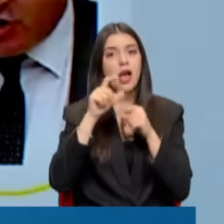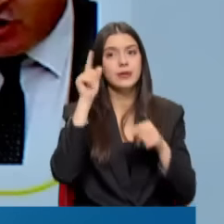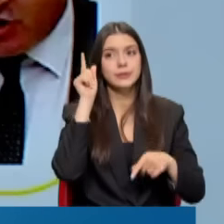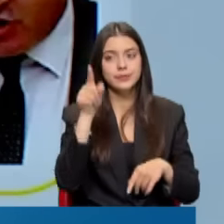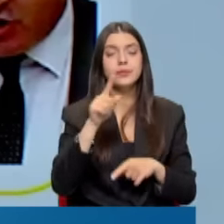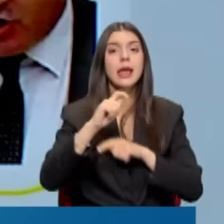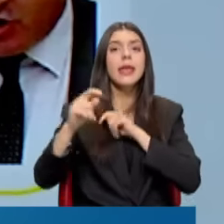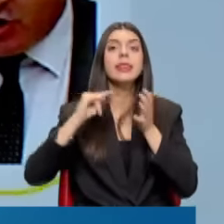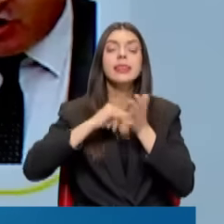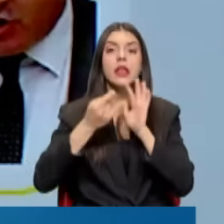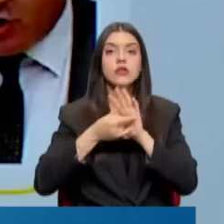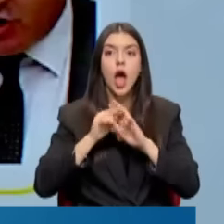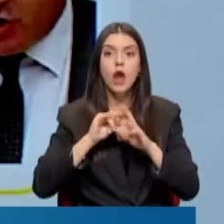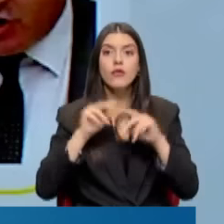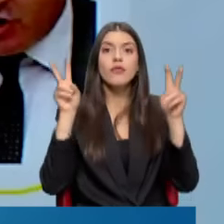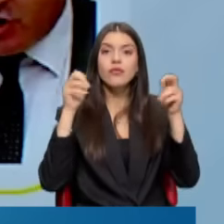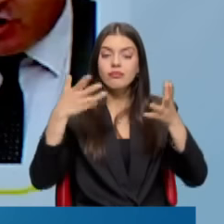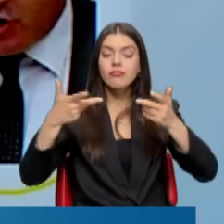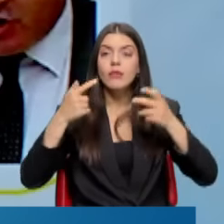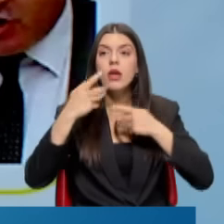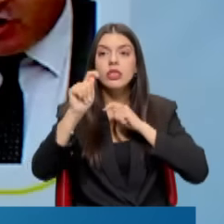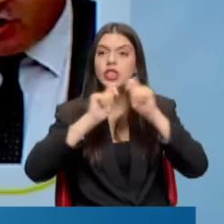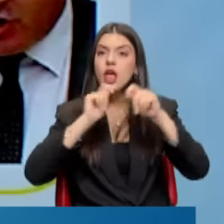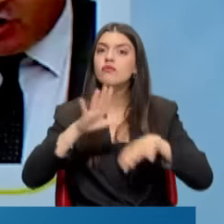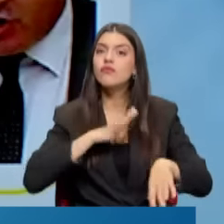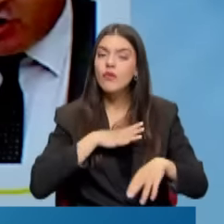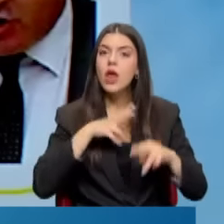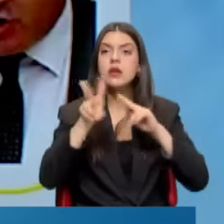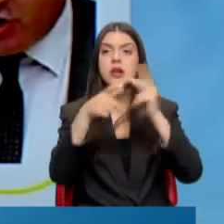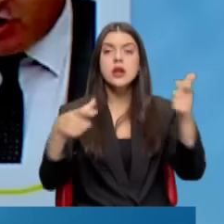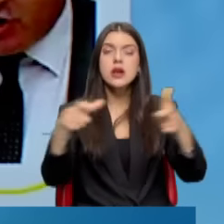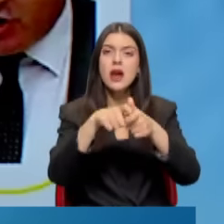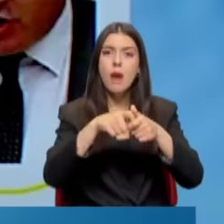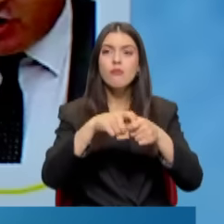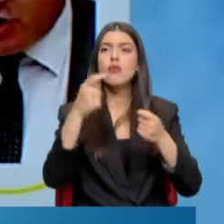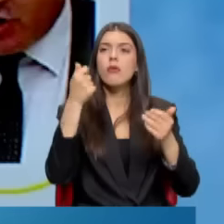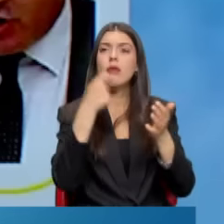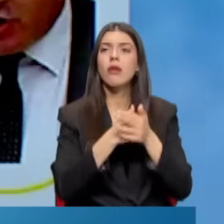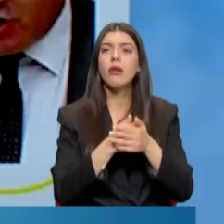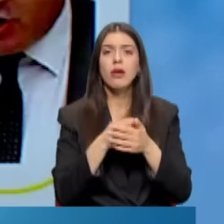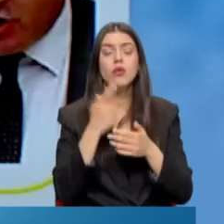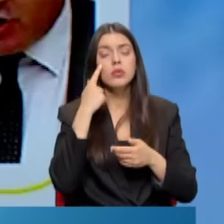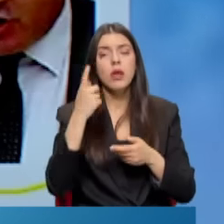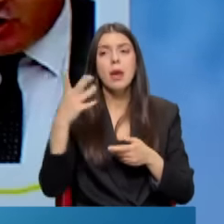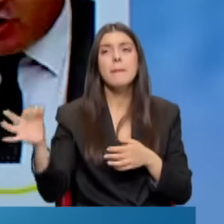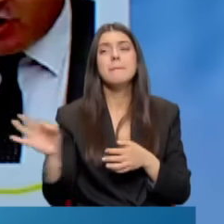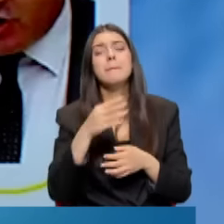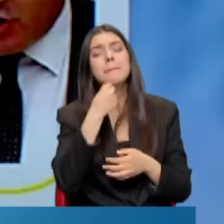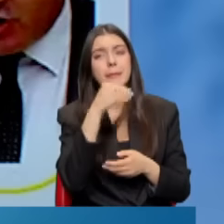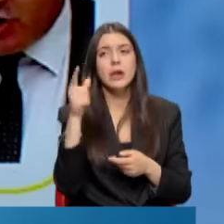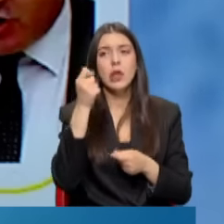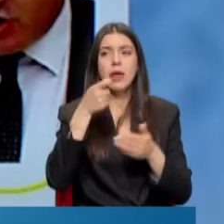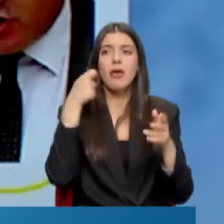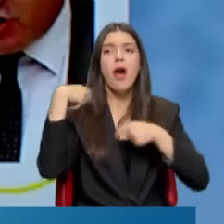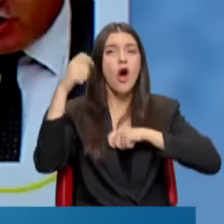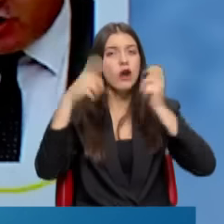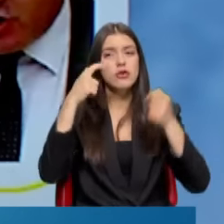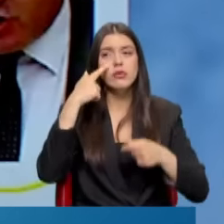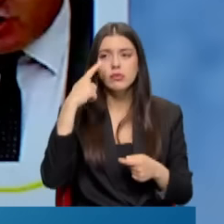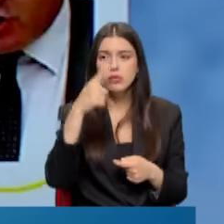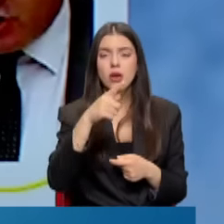tartışılırken kamunun kasasından milyonlarca lira harcanarak yapılan ancak Atıl durumdaki havalimanlarına dikkat çekti